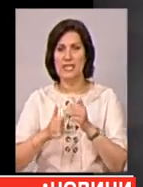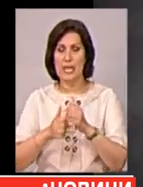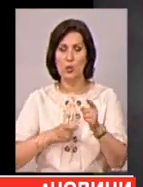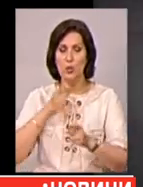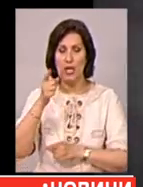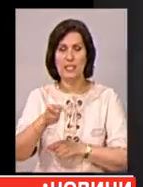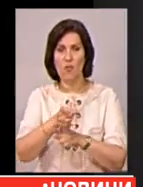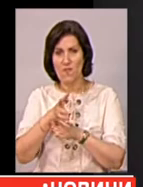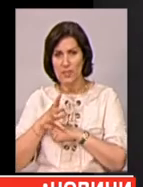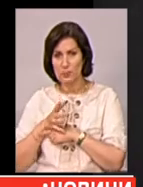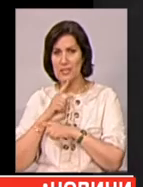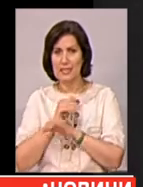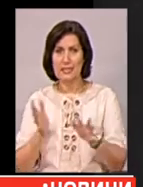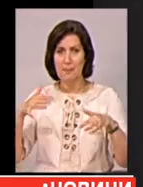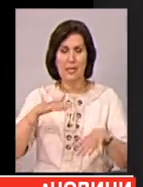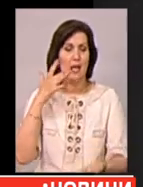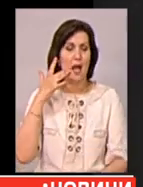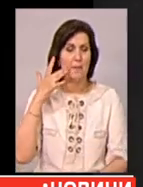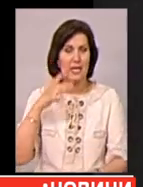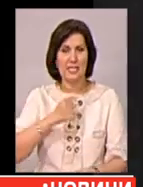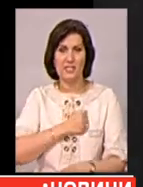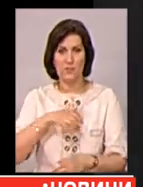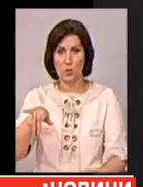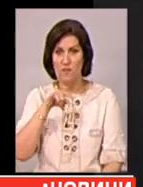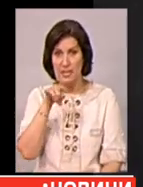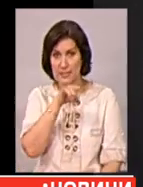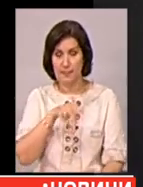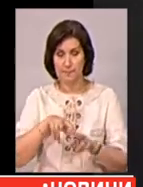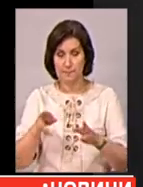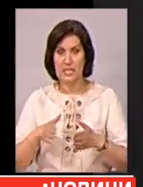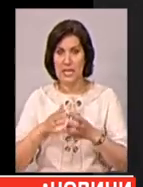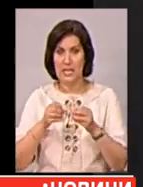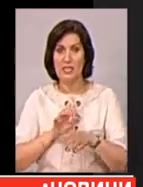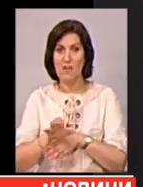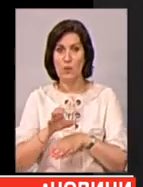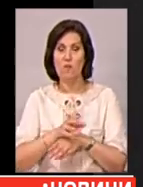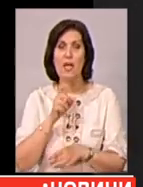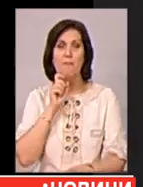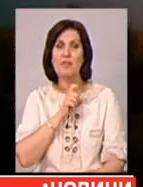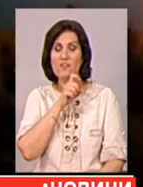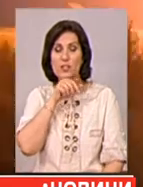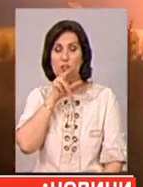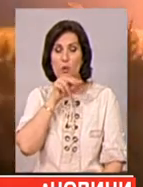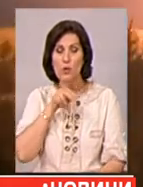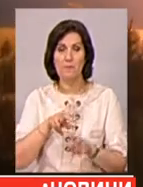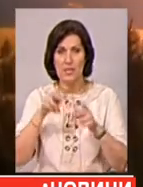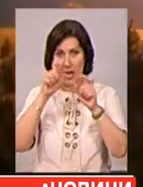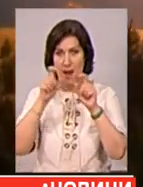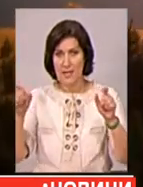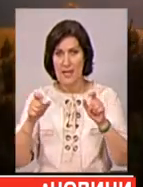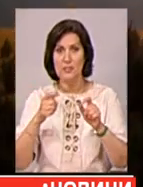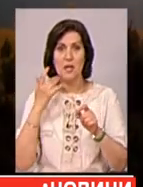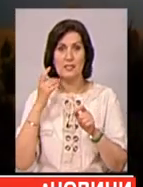яку випустив над Тихим океаном американський військовий літак. Схожі ракети виготовляє і Північна Корея. Згідно із заявою Агентства США